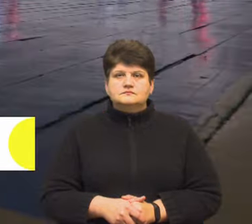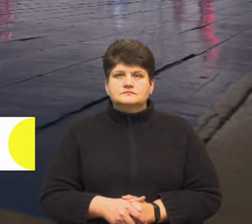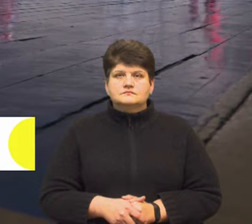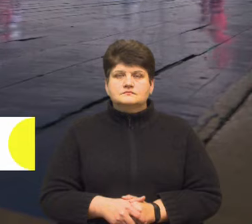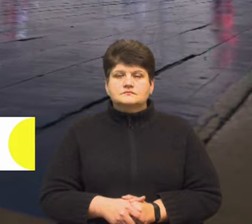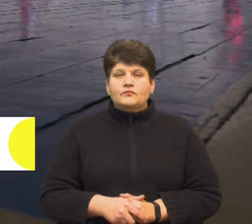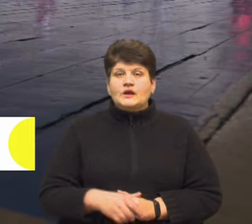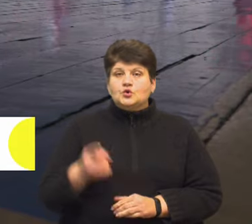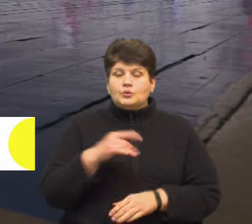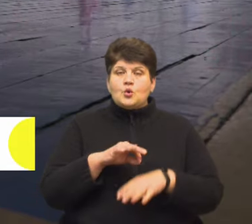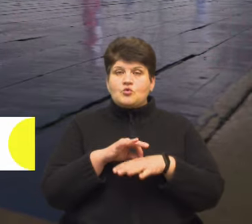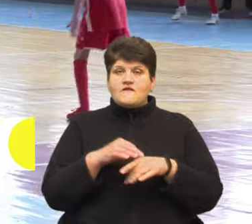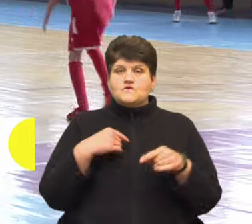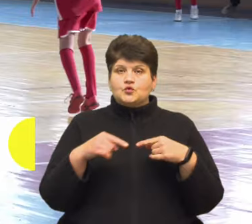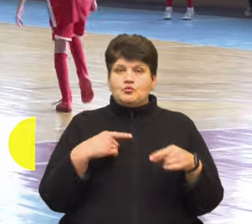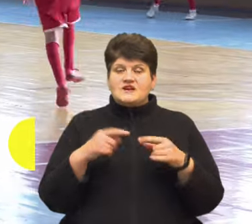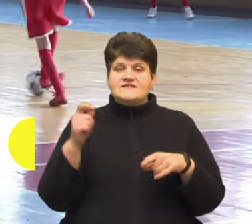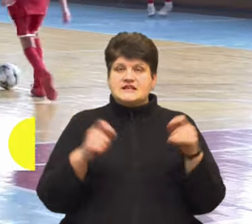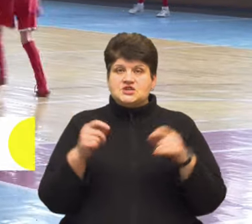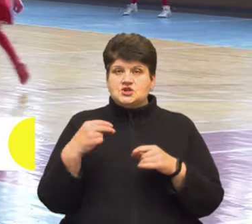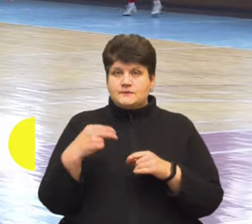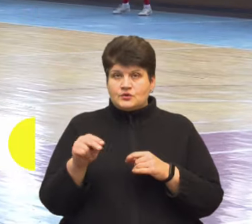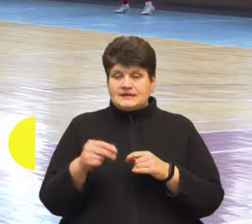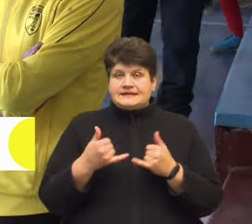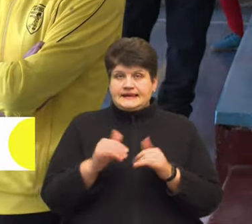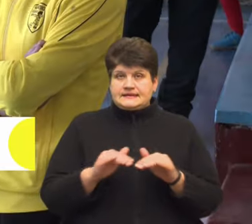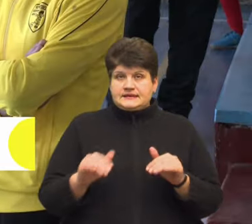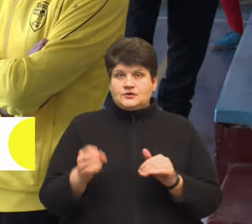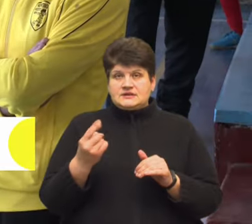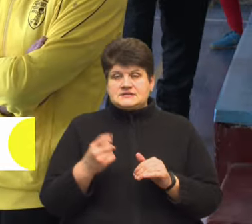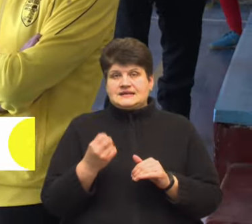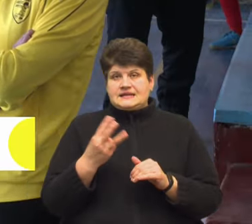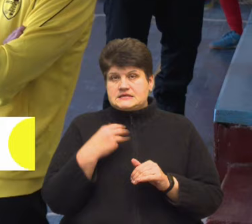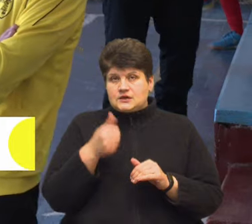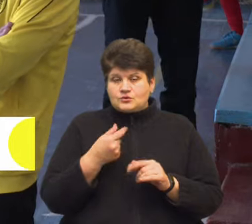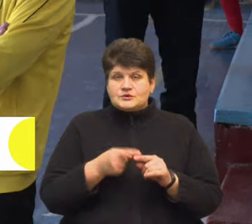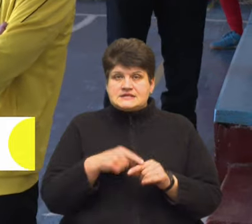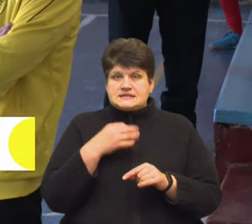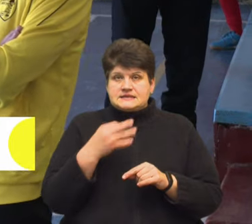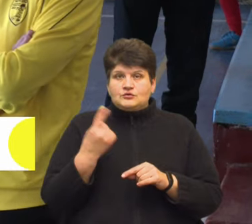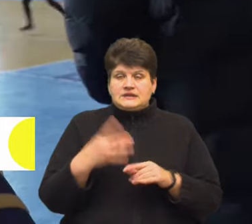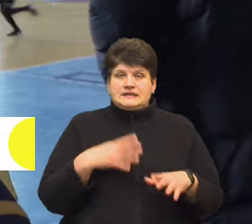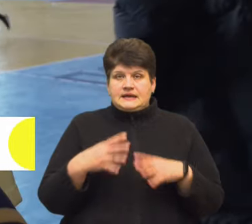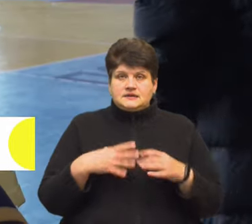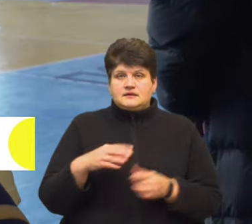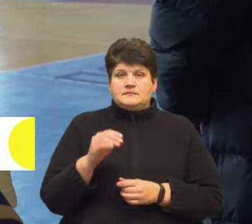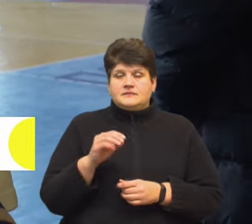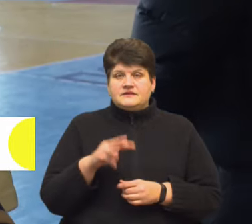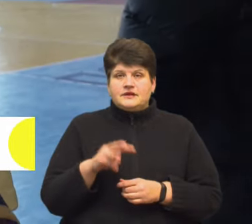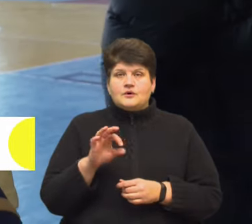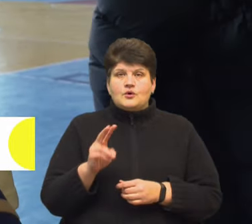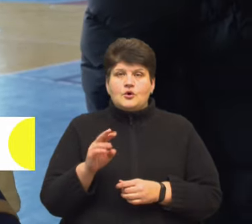у Тернополі провели футбольний фестиваль чемпіонів для дітей 11-13 років Про це розповів один із тренерів Матвій Николайчук Денис